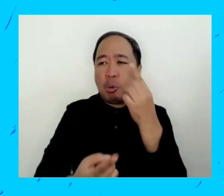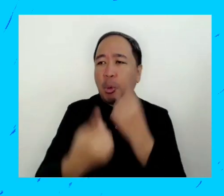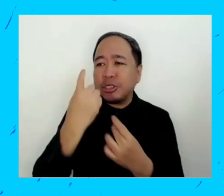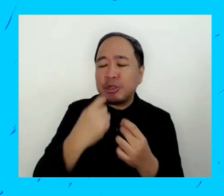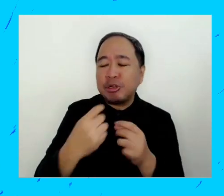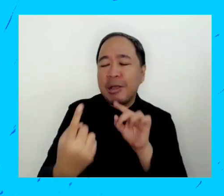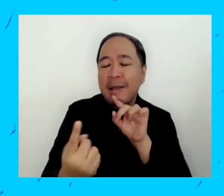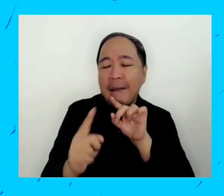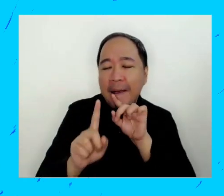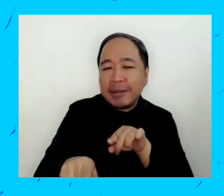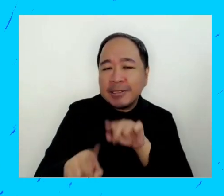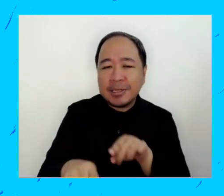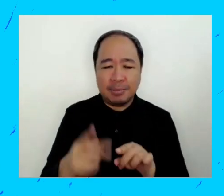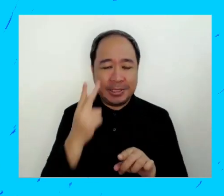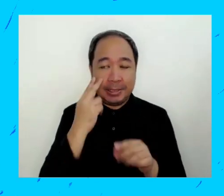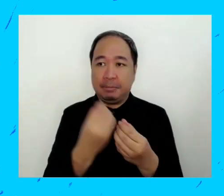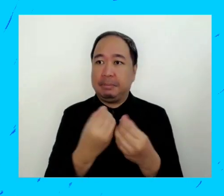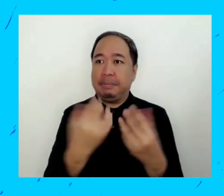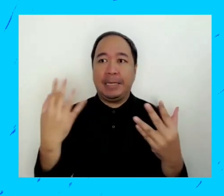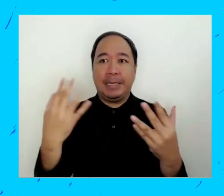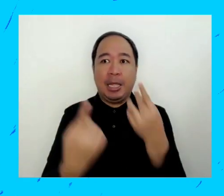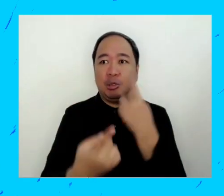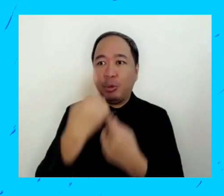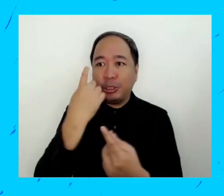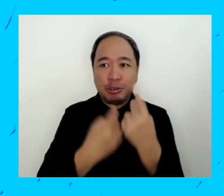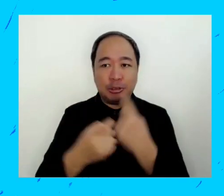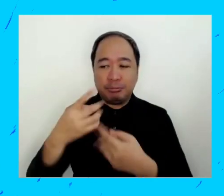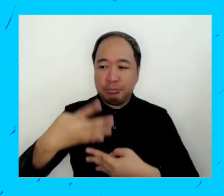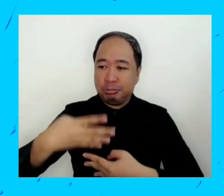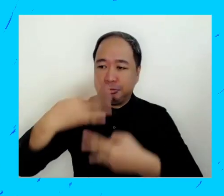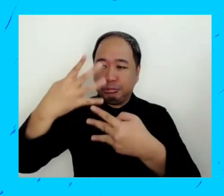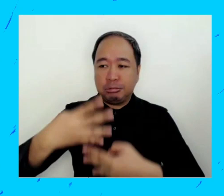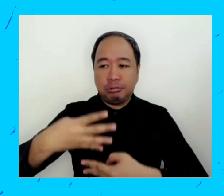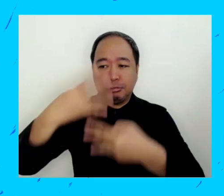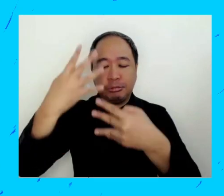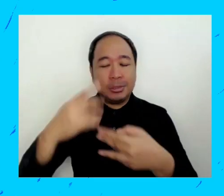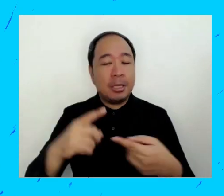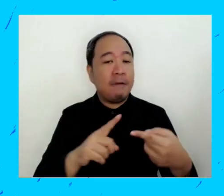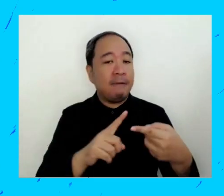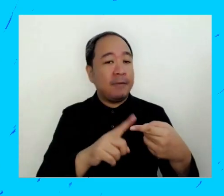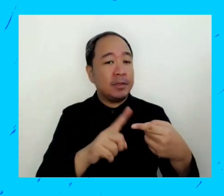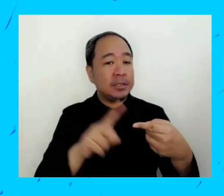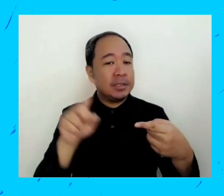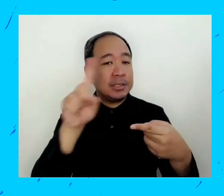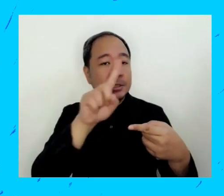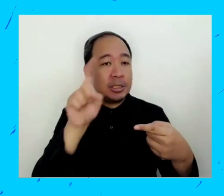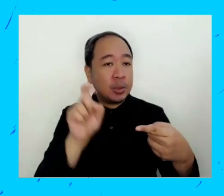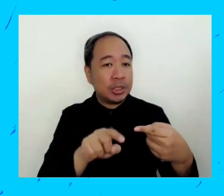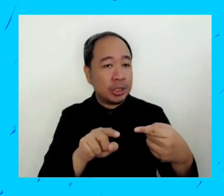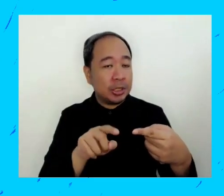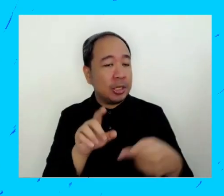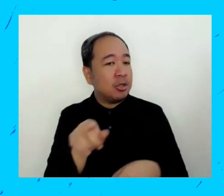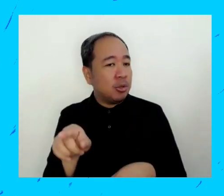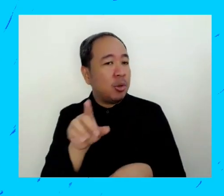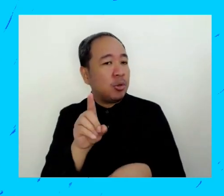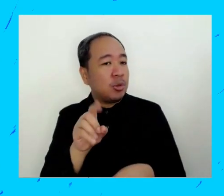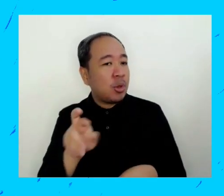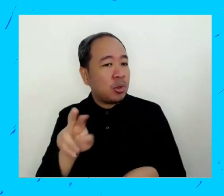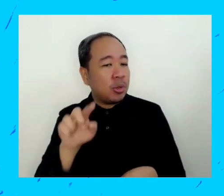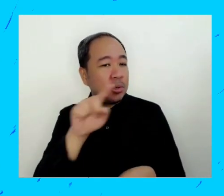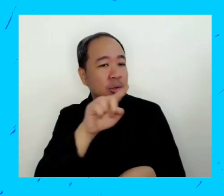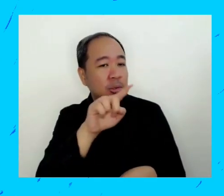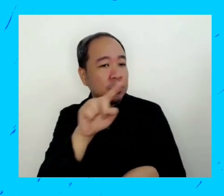Je vois beaucoup de questions sur le chat. Il y a beaucoup de questions, mais